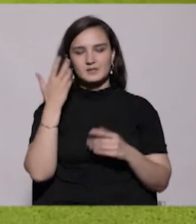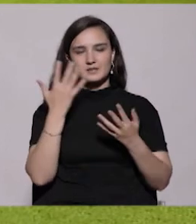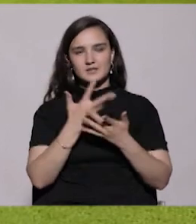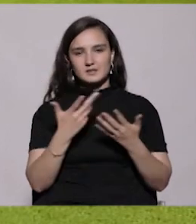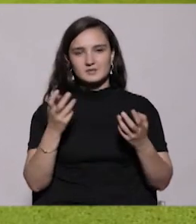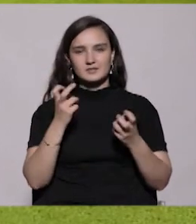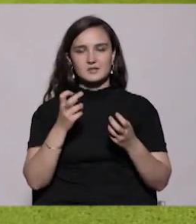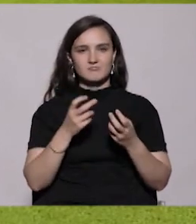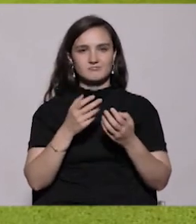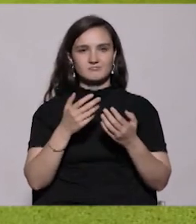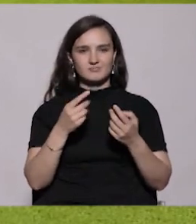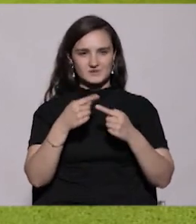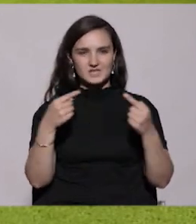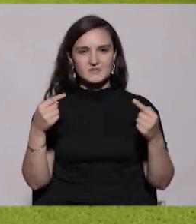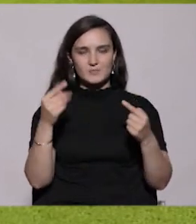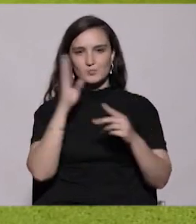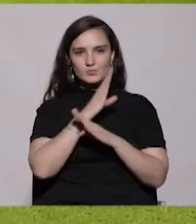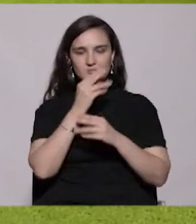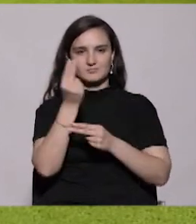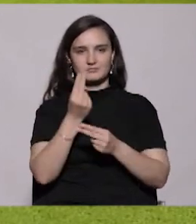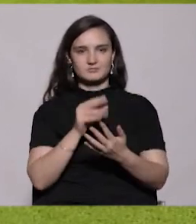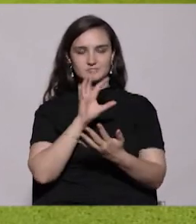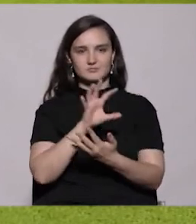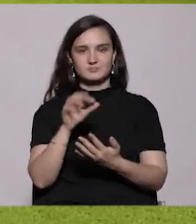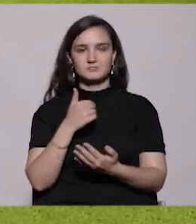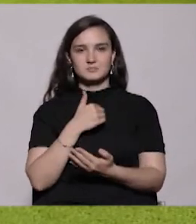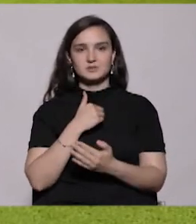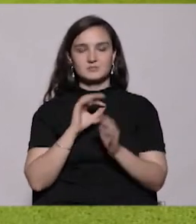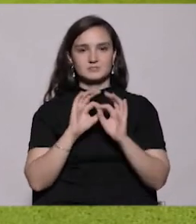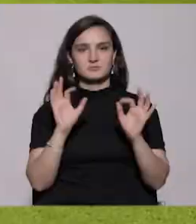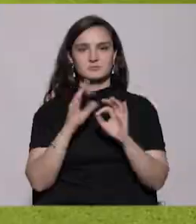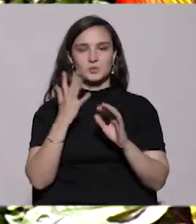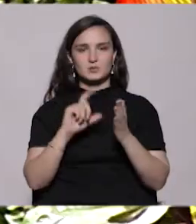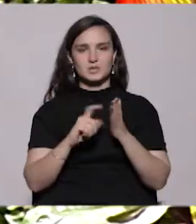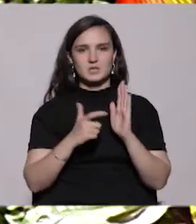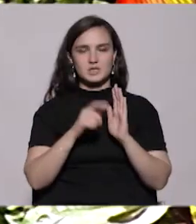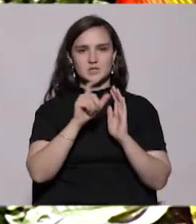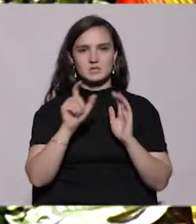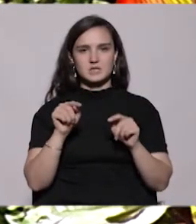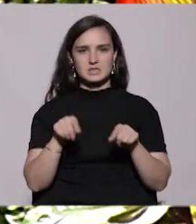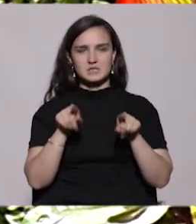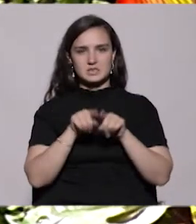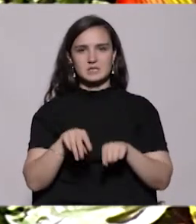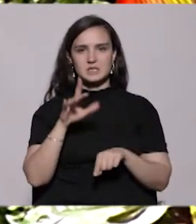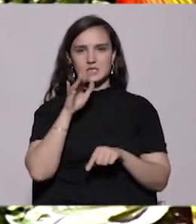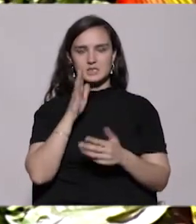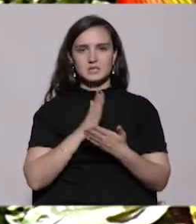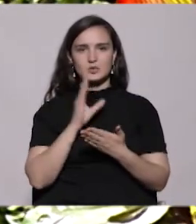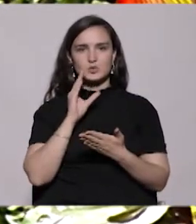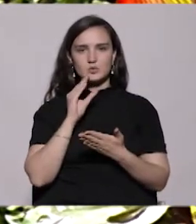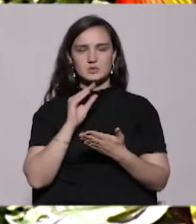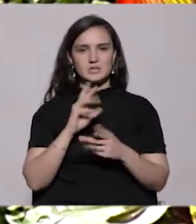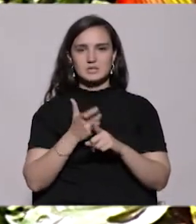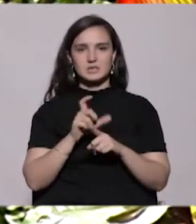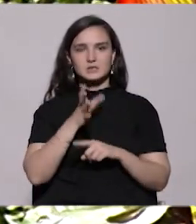მინდვრის ყვავილებით. ერთი შესავალი მინდა გავაკეთო მეხუთე კლასელებისთვის. ეს ისეთი ასაკია, როცა არც